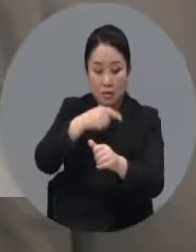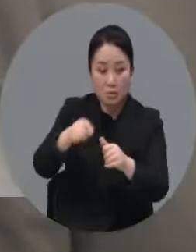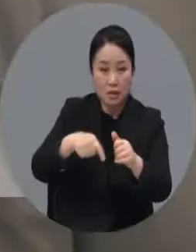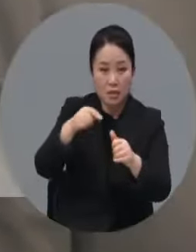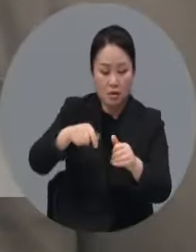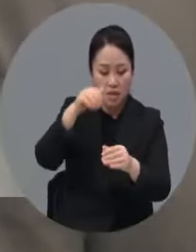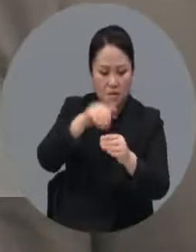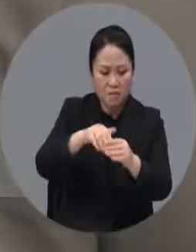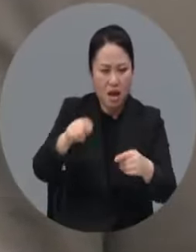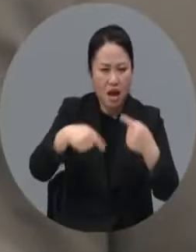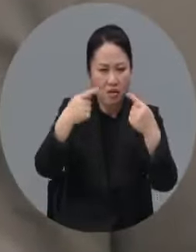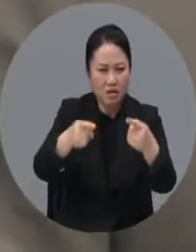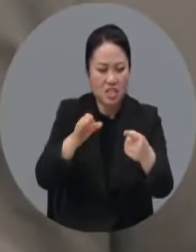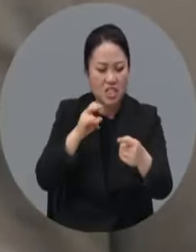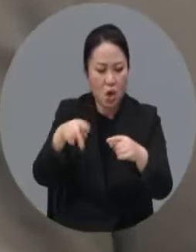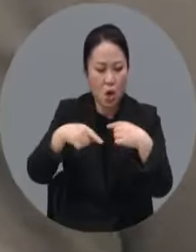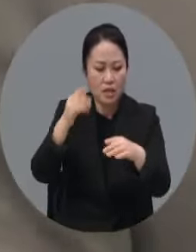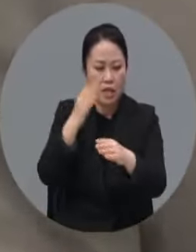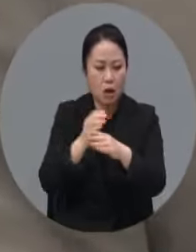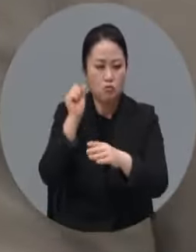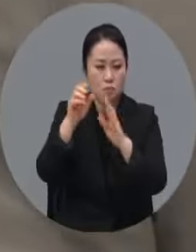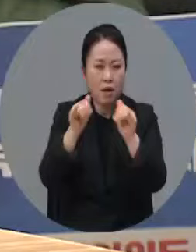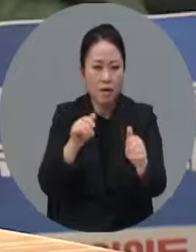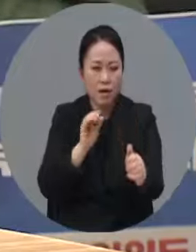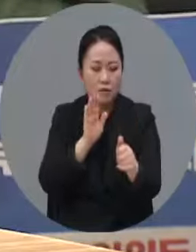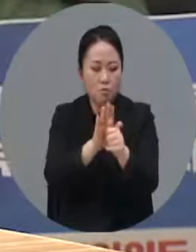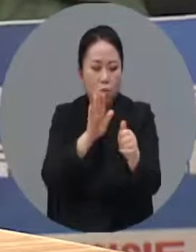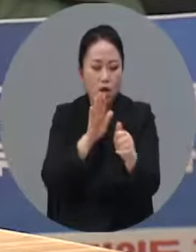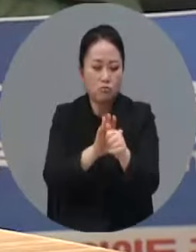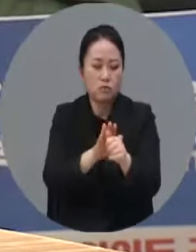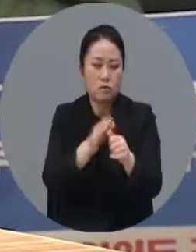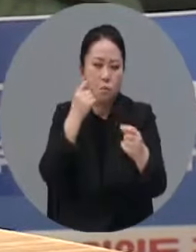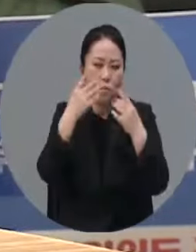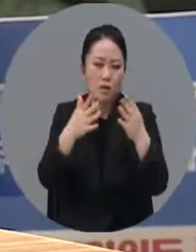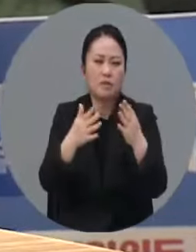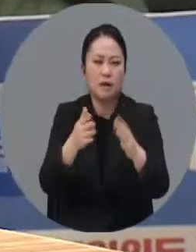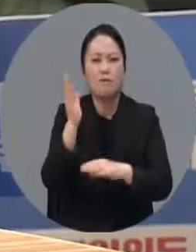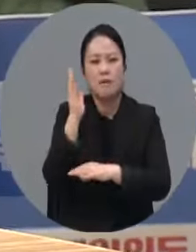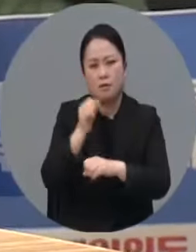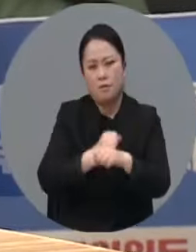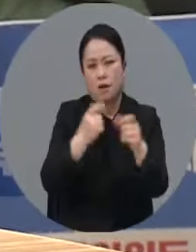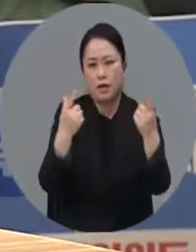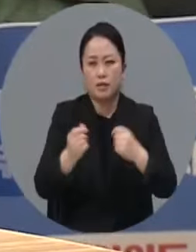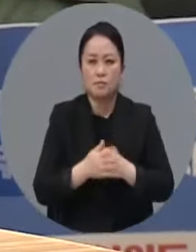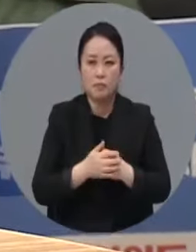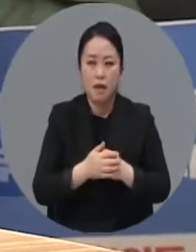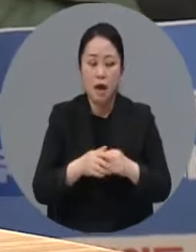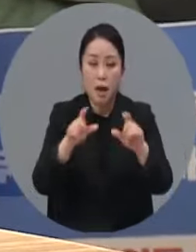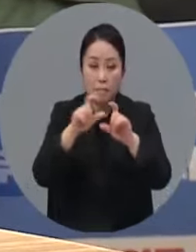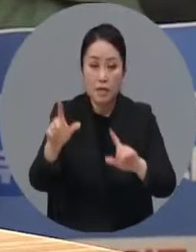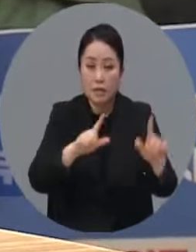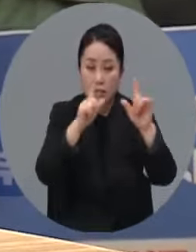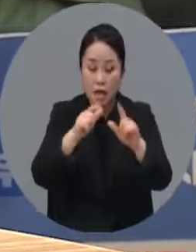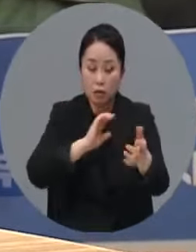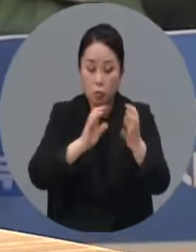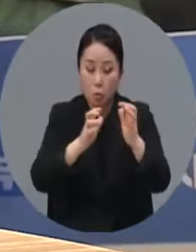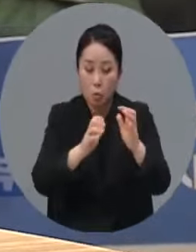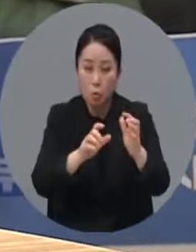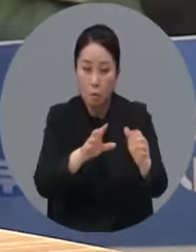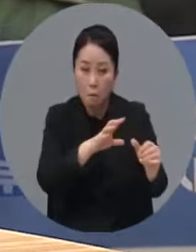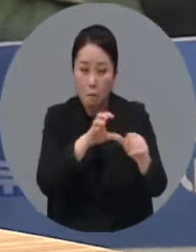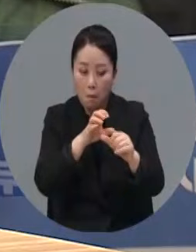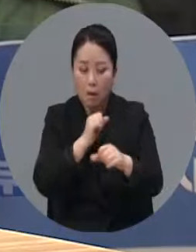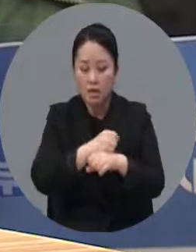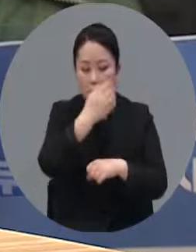힘을 실어주겠다는 명백한 의도라는 주장입니다. 민생 토론회라는 이름으로 전국을 순회하며 사실상 수십 차례